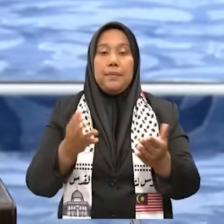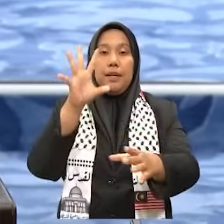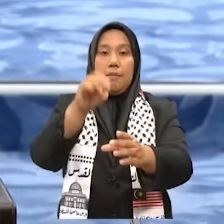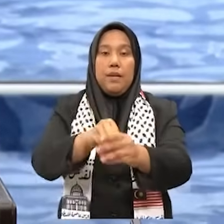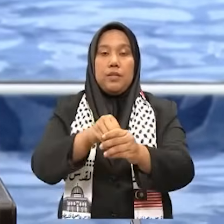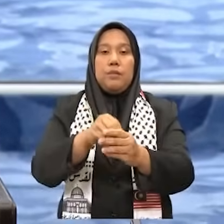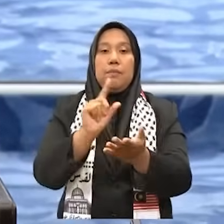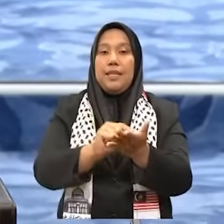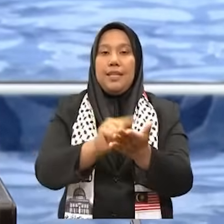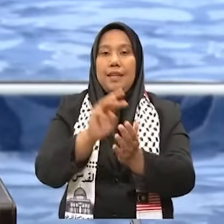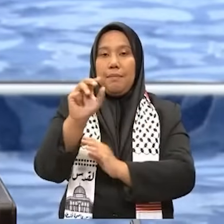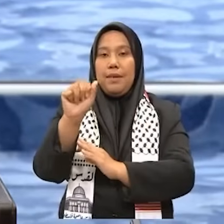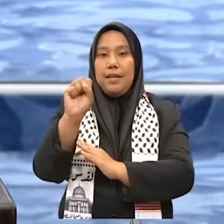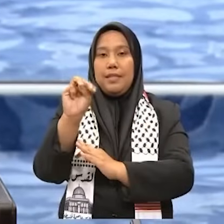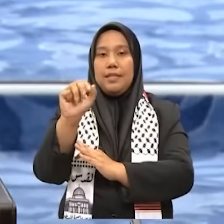sosial.